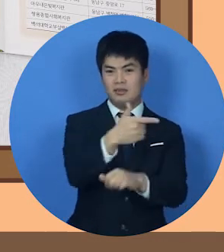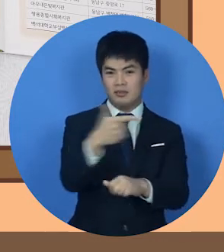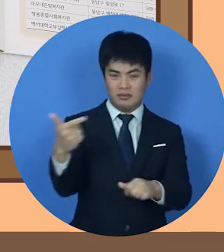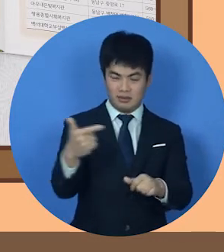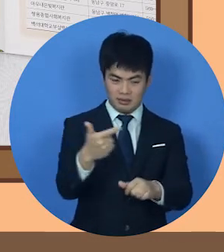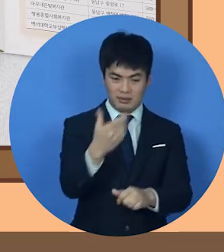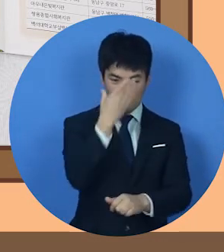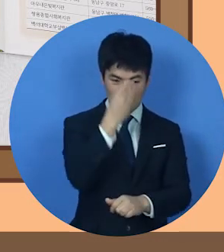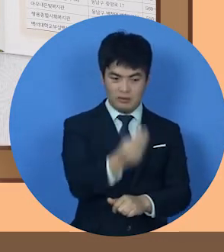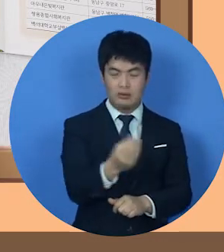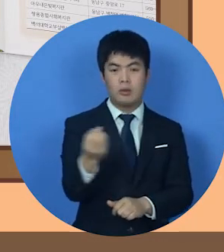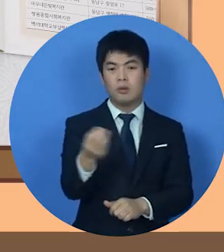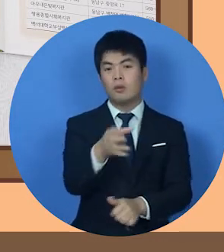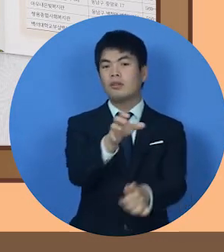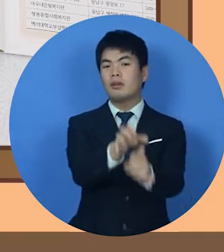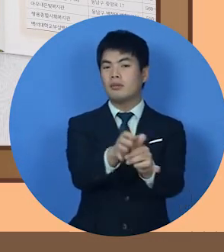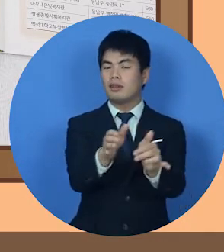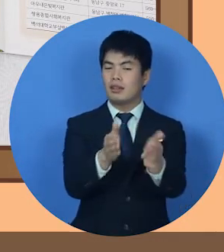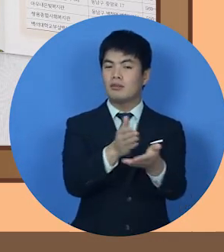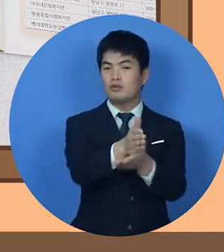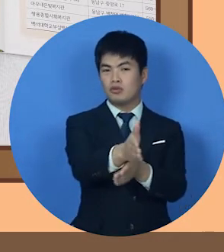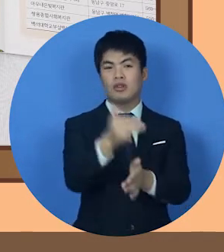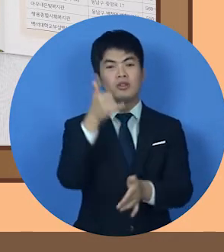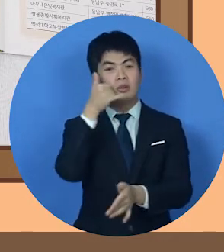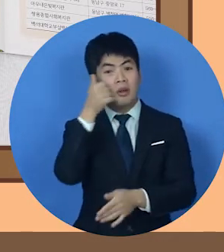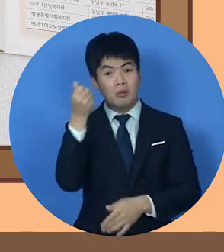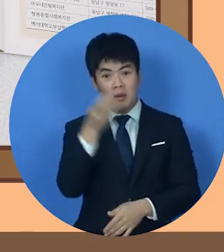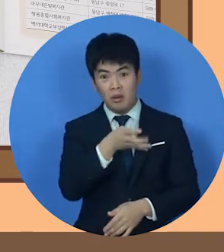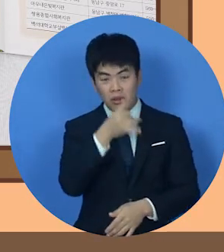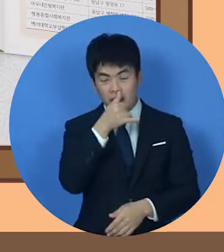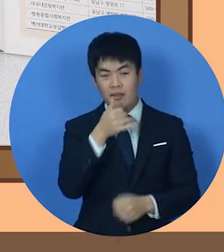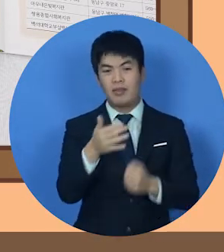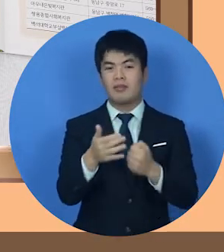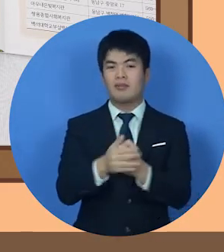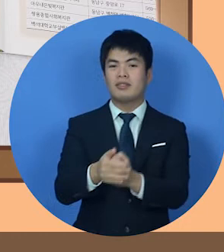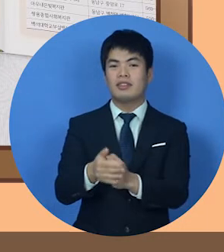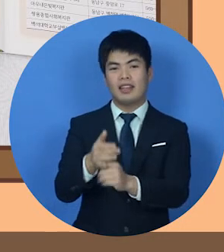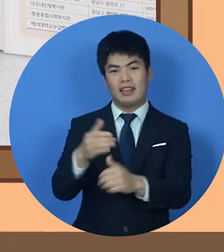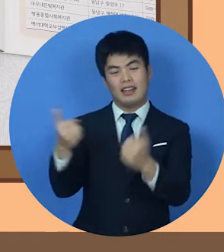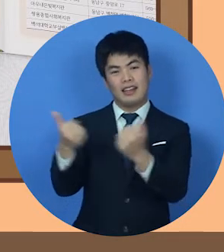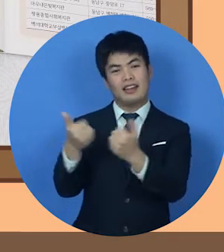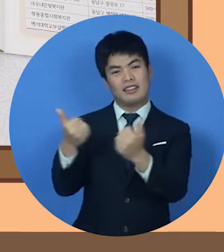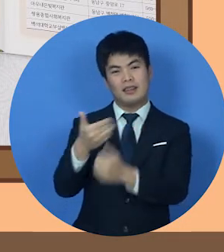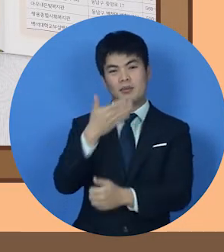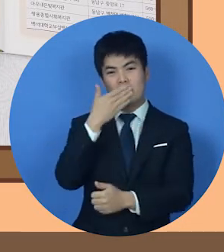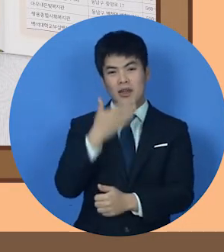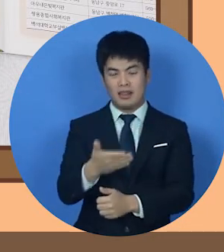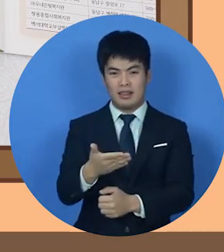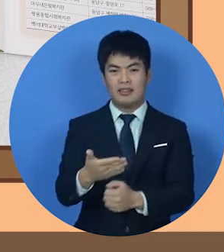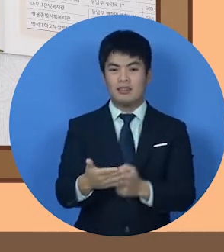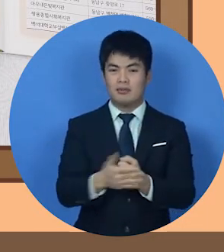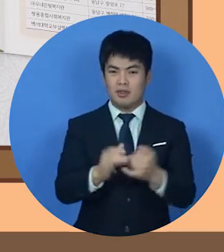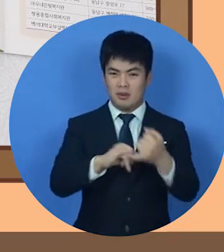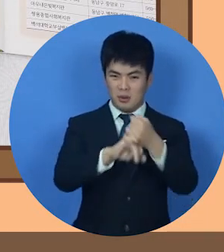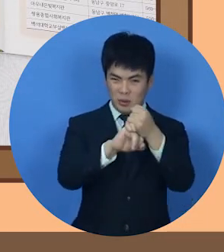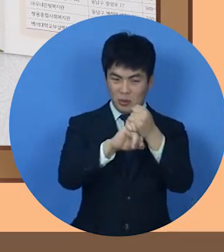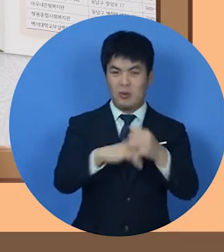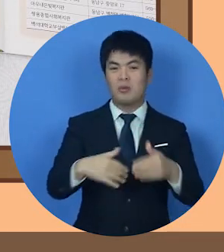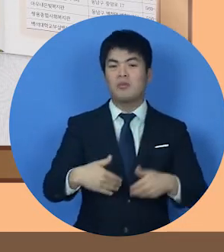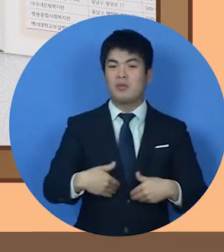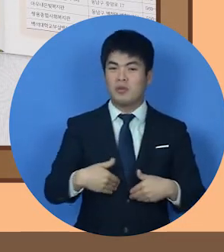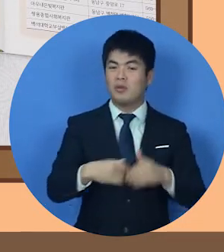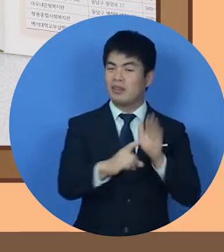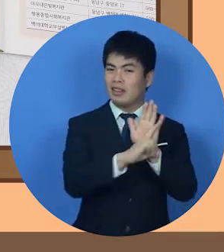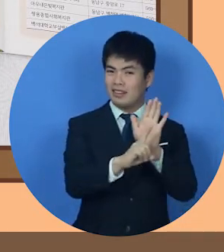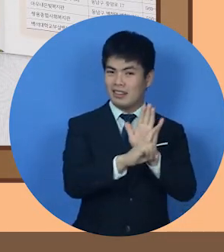각 분야별 담당 부서 연락처도 기재되어 있어 언제든지 전화로 상담받을 수 있도록 하여 어르신들에게 꼭 필요한 안내서 역할을